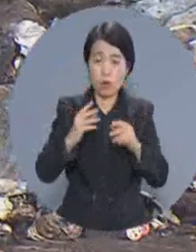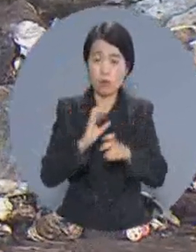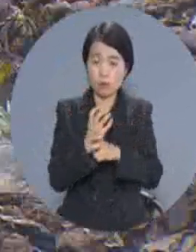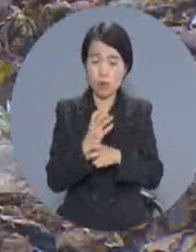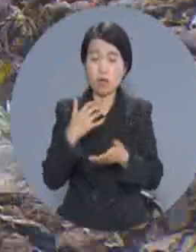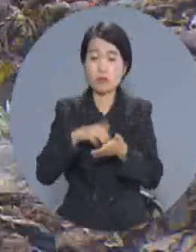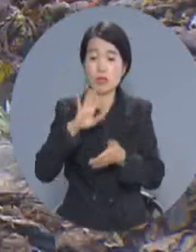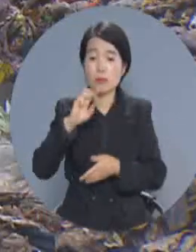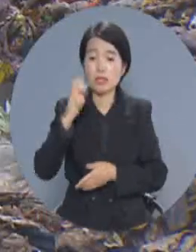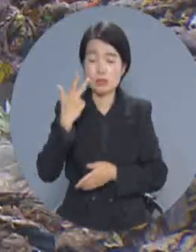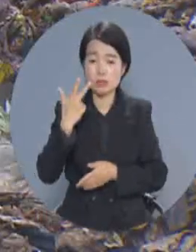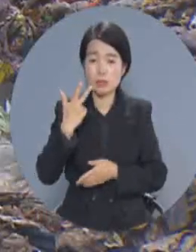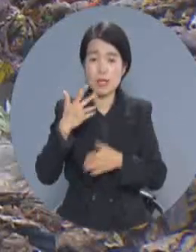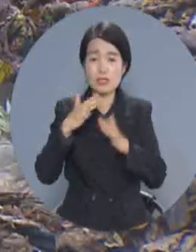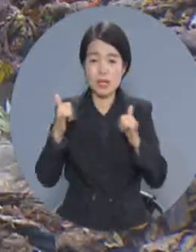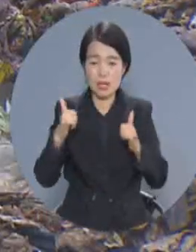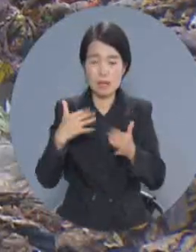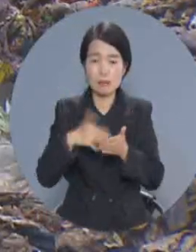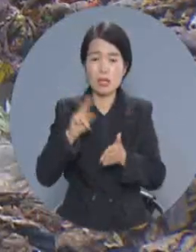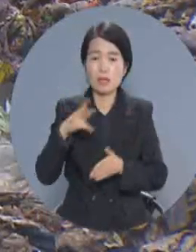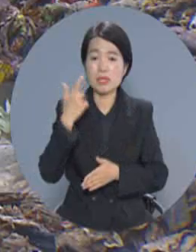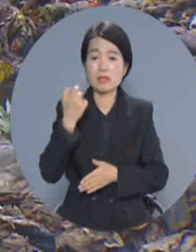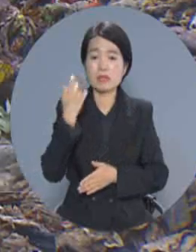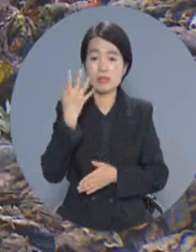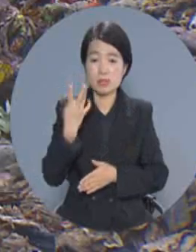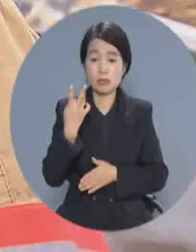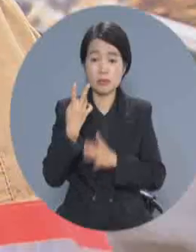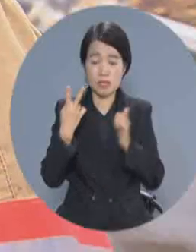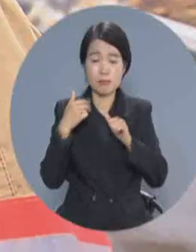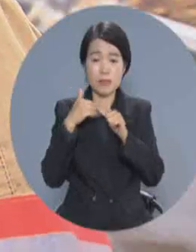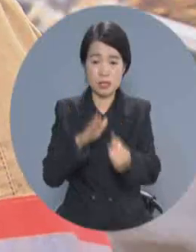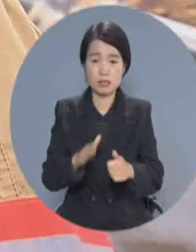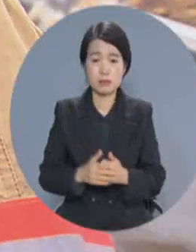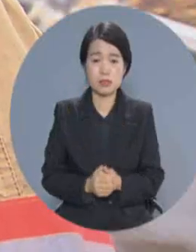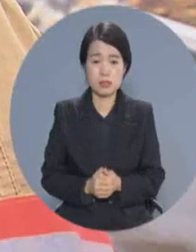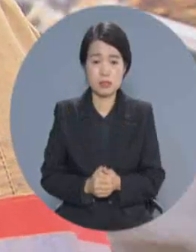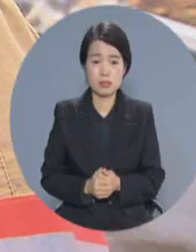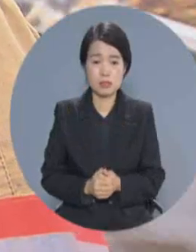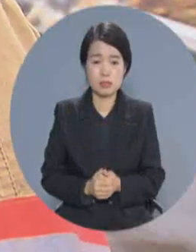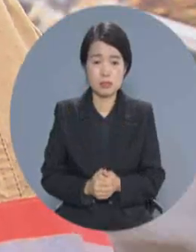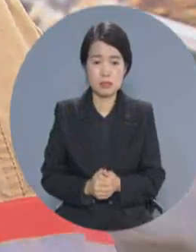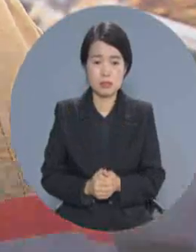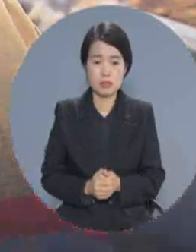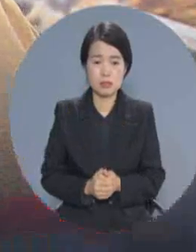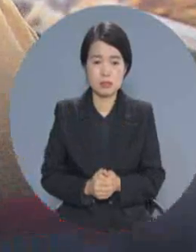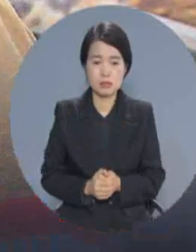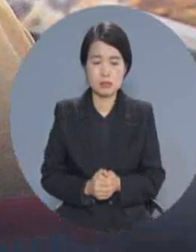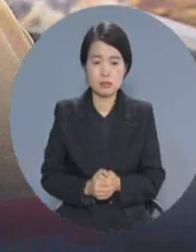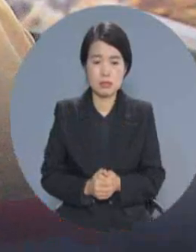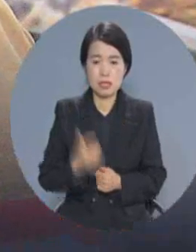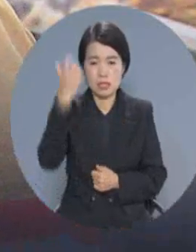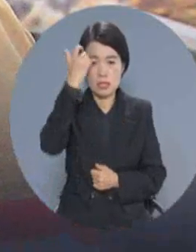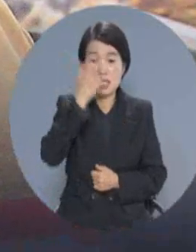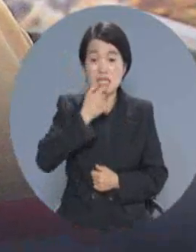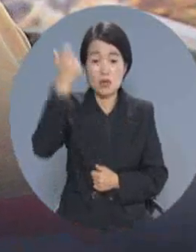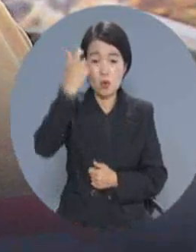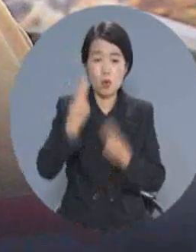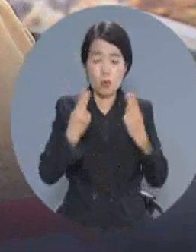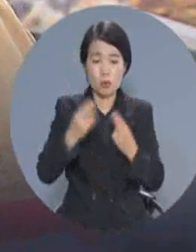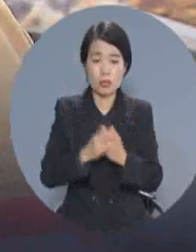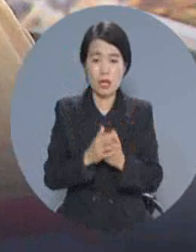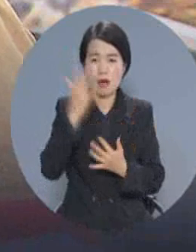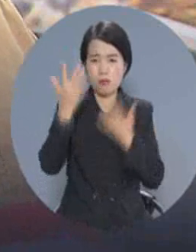47대와 인력 264명이 투입돼야만 했습니다. 연기 부담도 화살이 상당히 세졌습니다. 대원들이